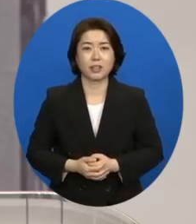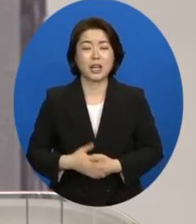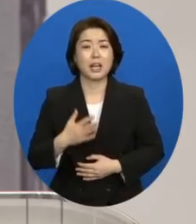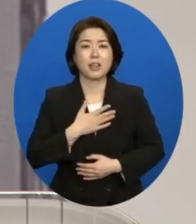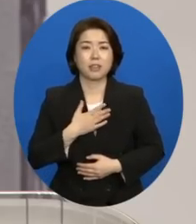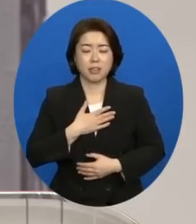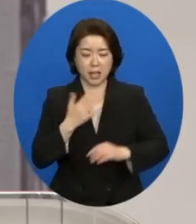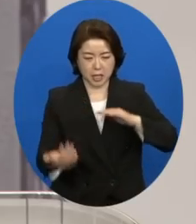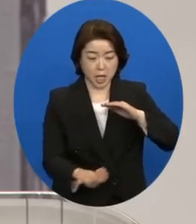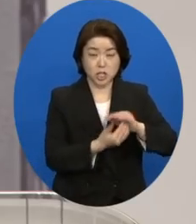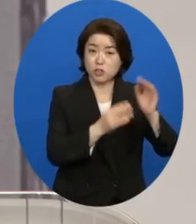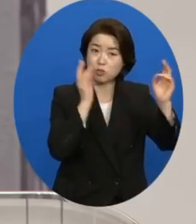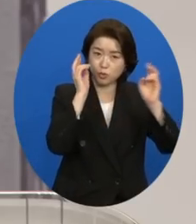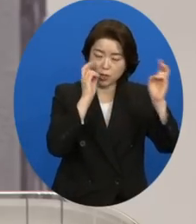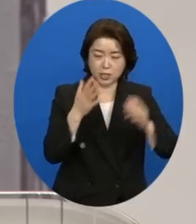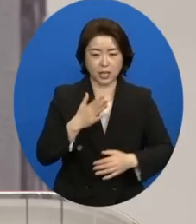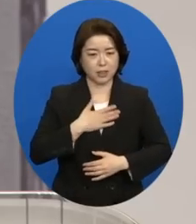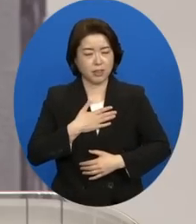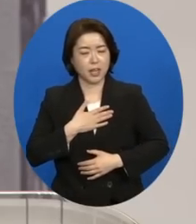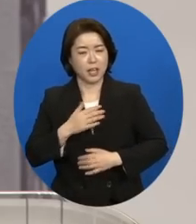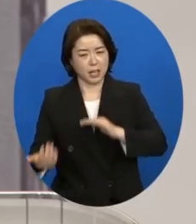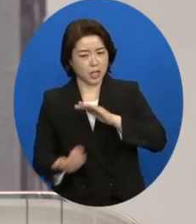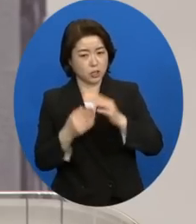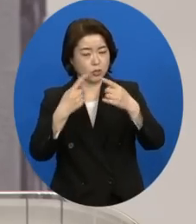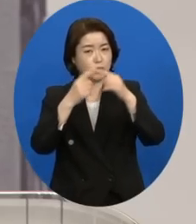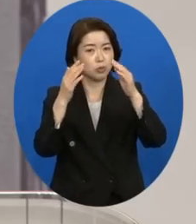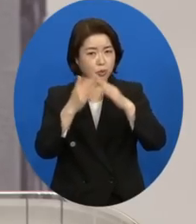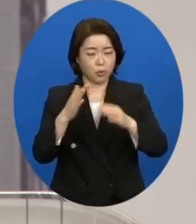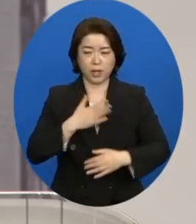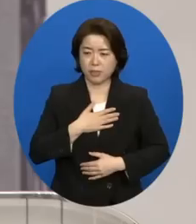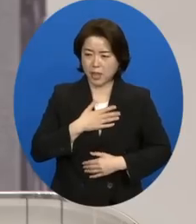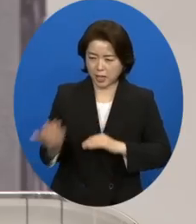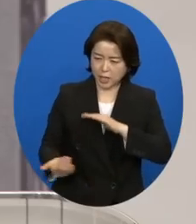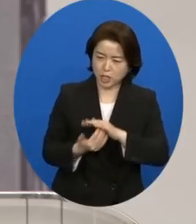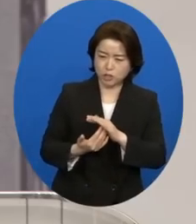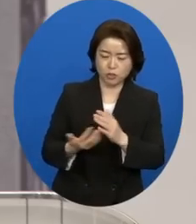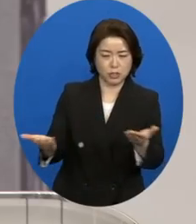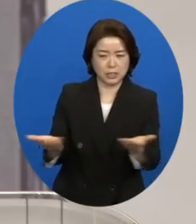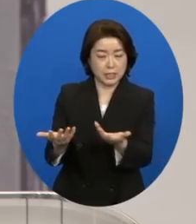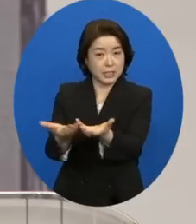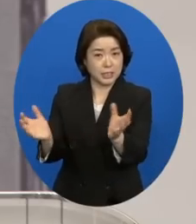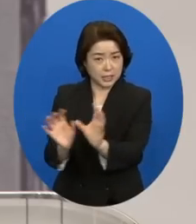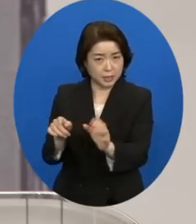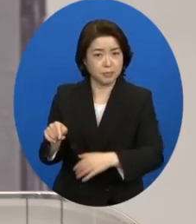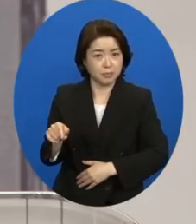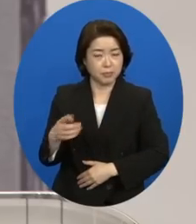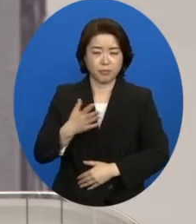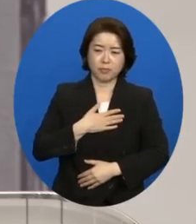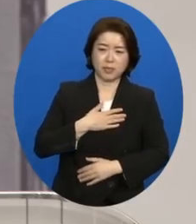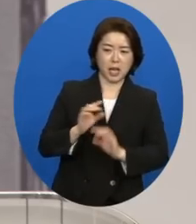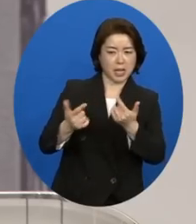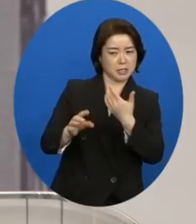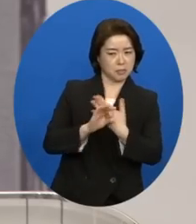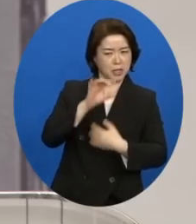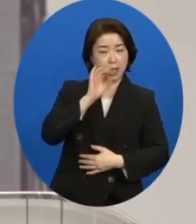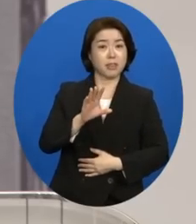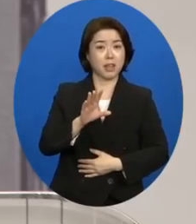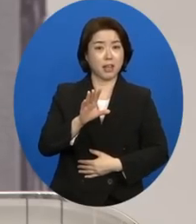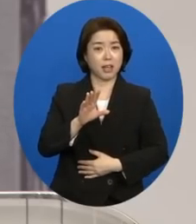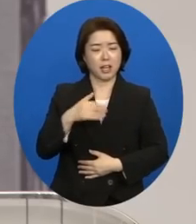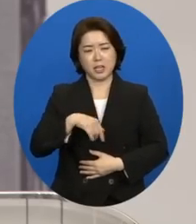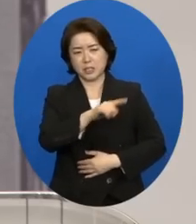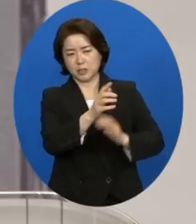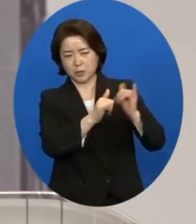내가 이룬 회사 아닌가 내가 이룬 교회 아닌가 내가 이룬 사역 아닌가 나 아니면 안 되지 저